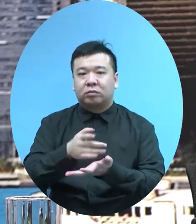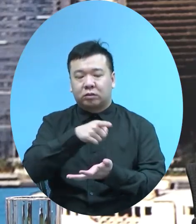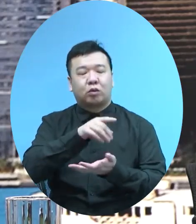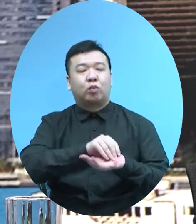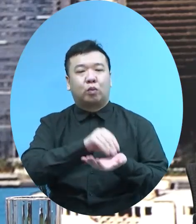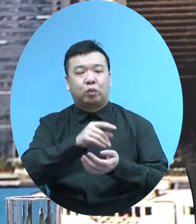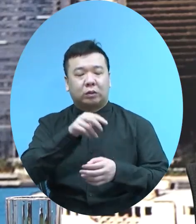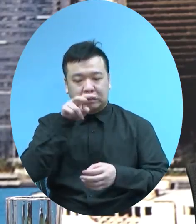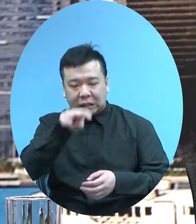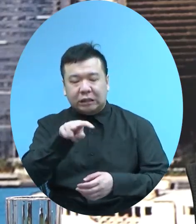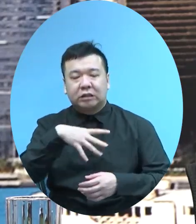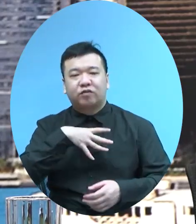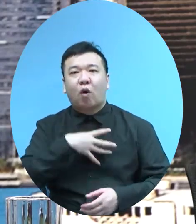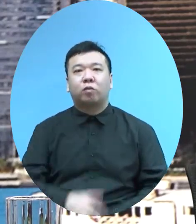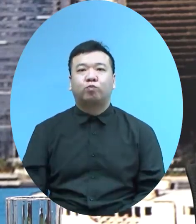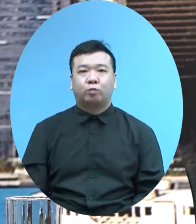決定啦。咁